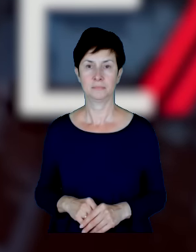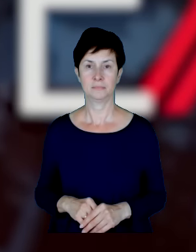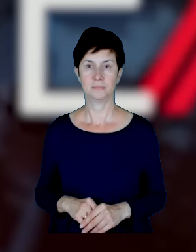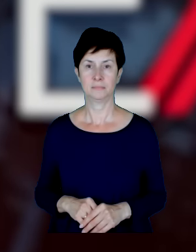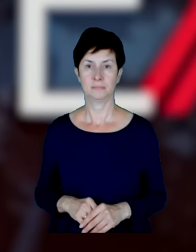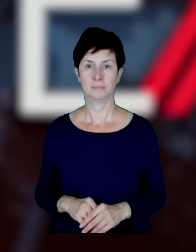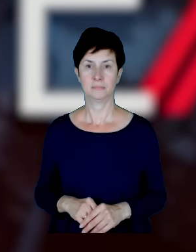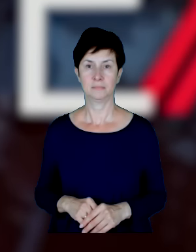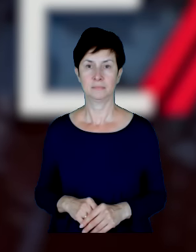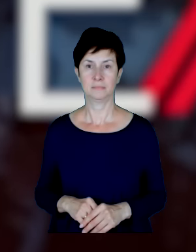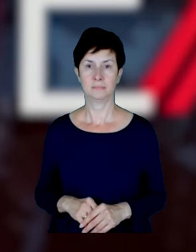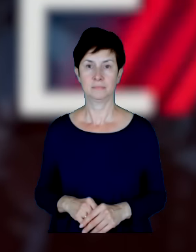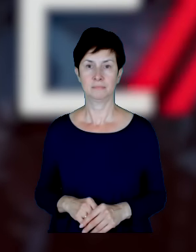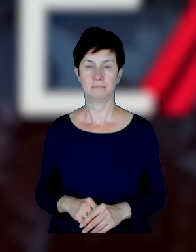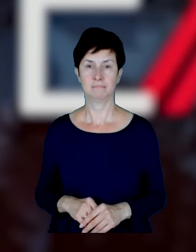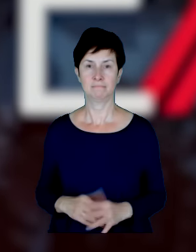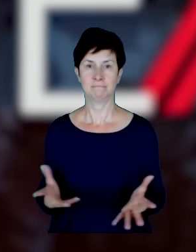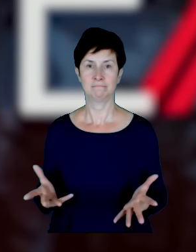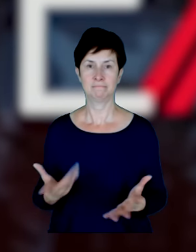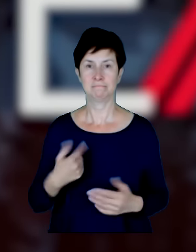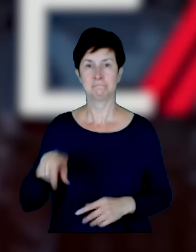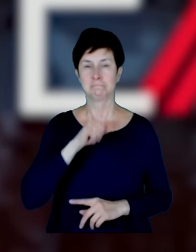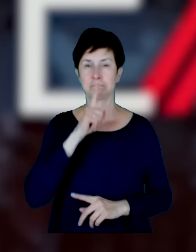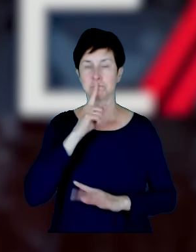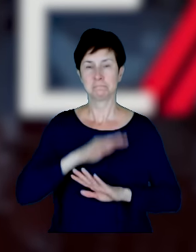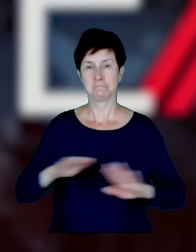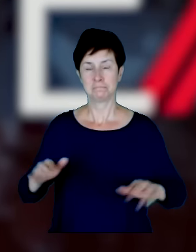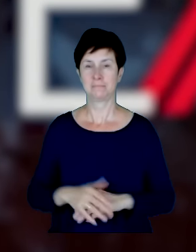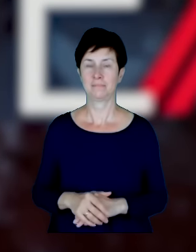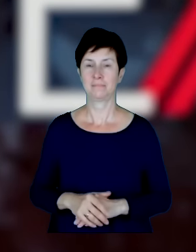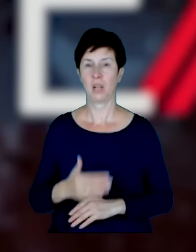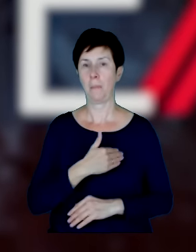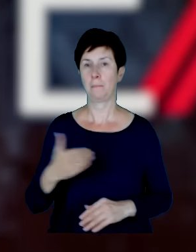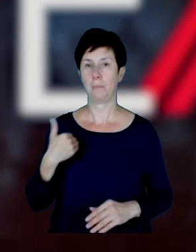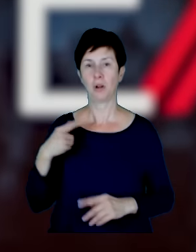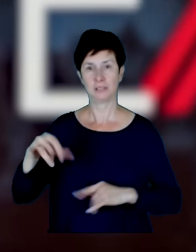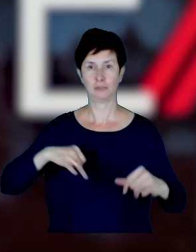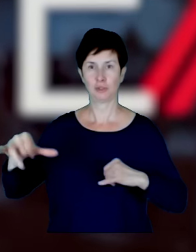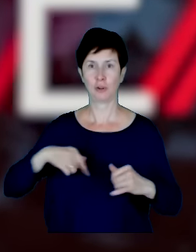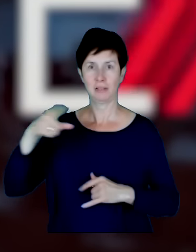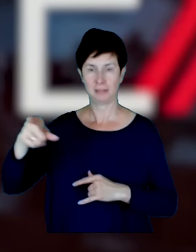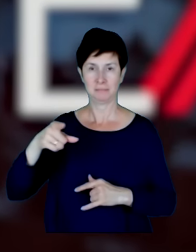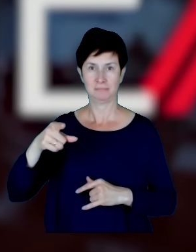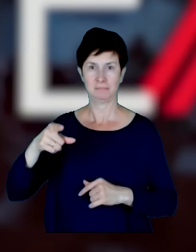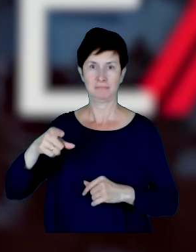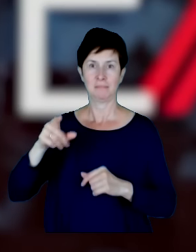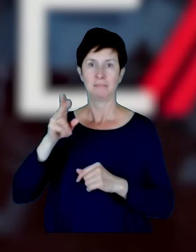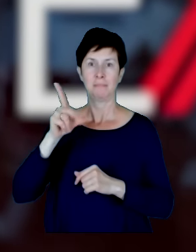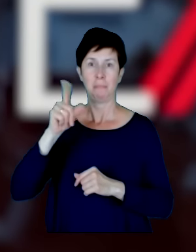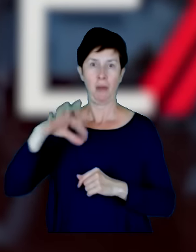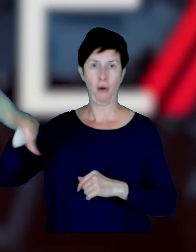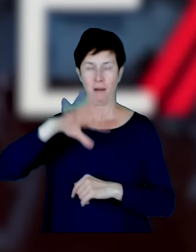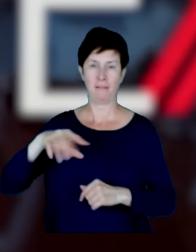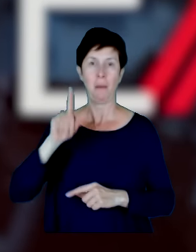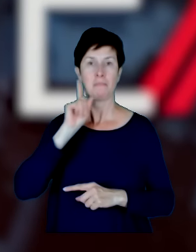to pozostajemy w niemym zachwycie Polska pod rządami koalicji 133 grudnia rzeczywiście się zmienia Przybyła nam kładka rowerowa